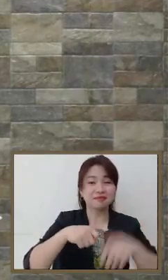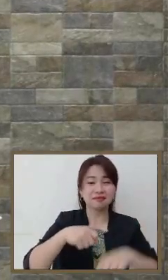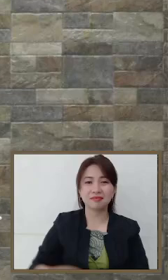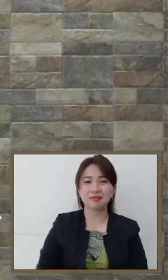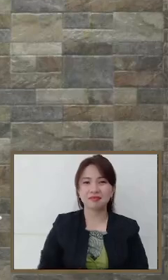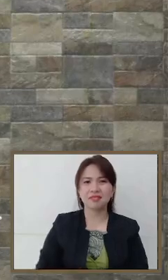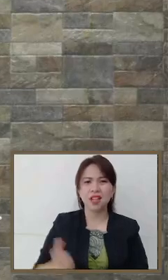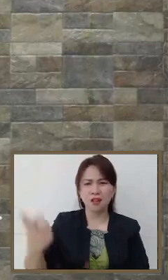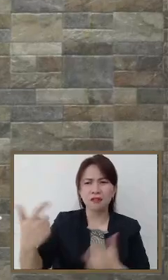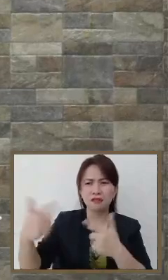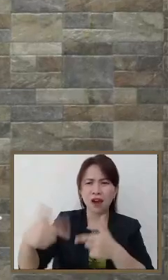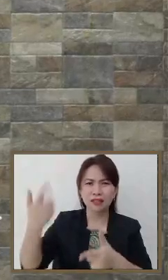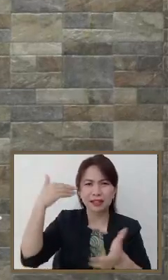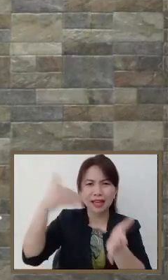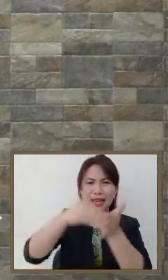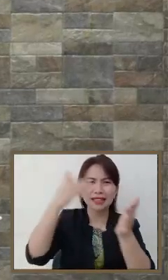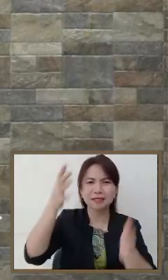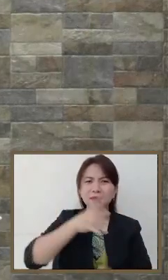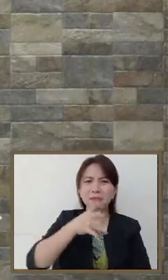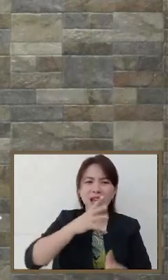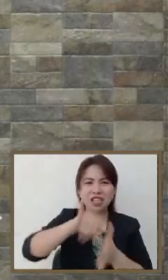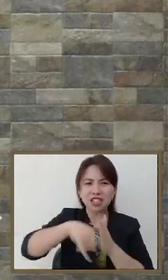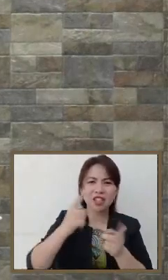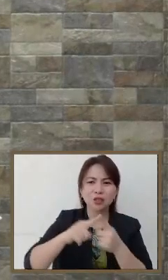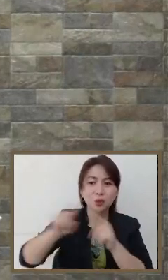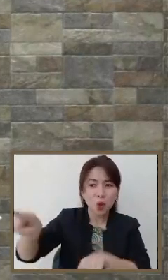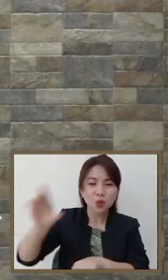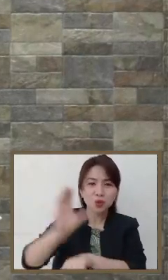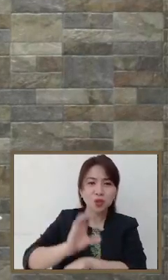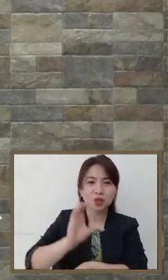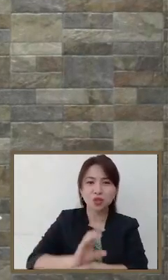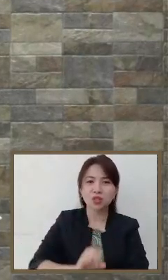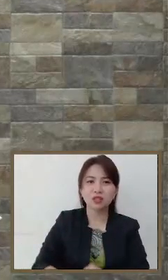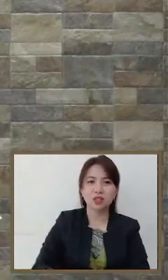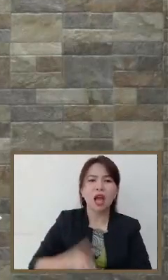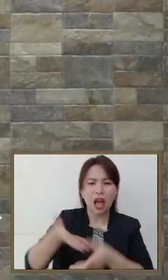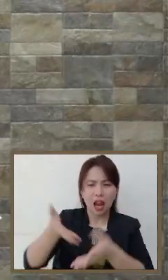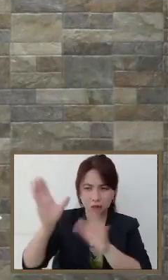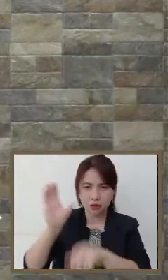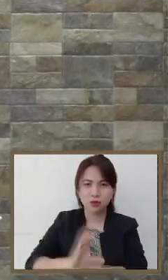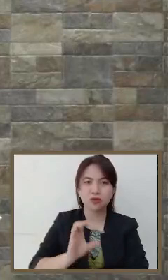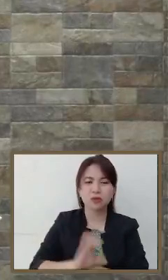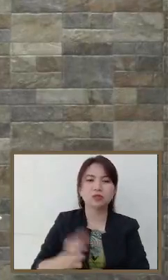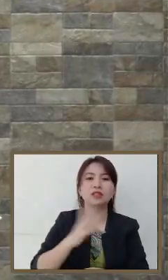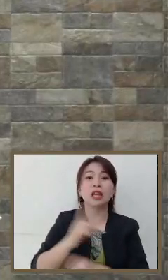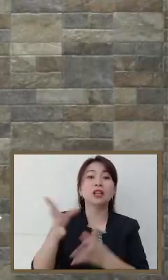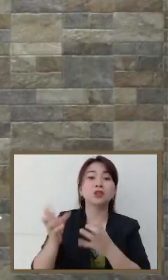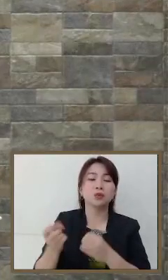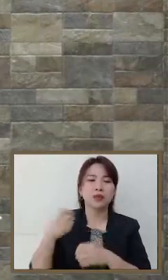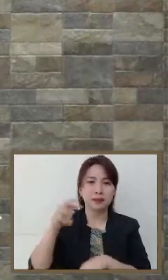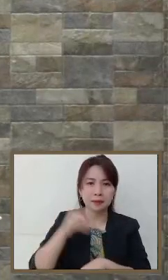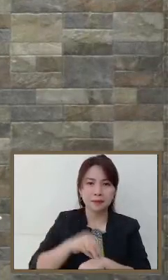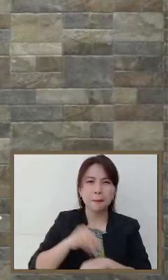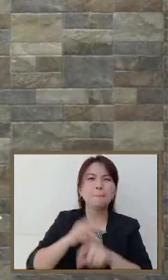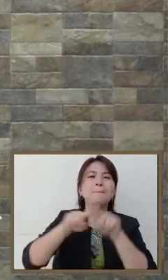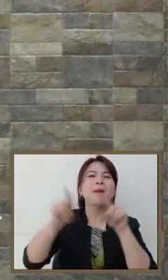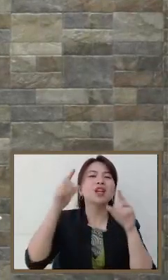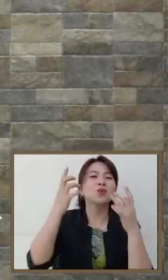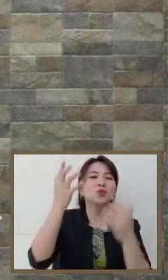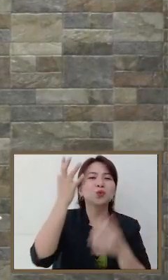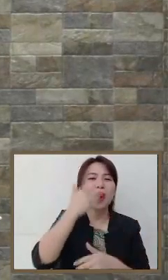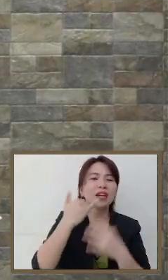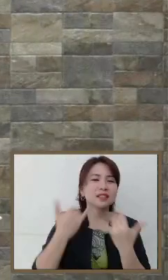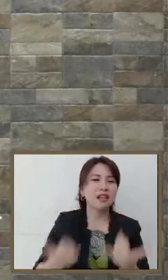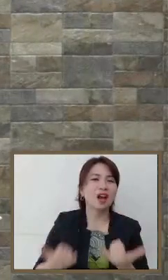nanay niya para lamang payagan siyang magsimba para lamang payagan siyang mag-perform ng kanyang Ministry bakit ngayon